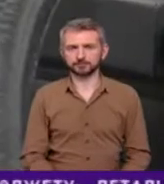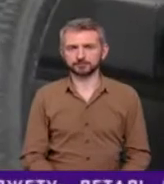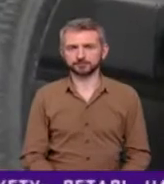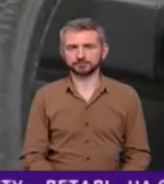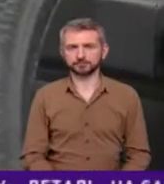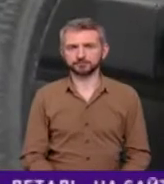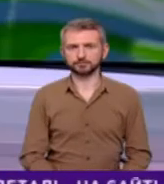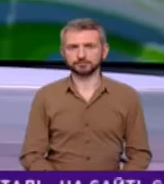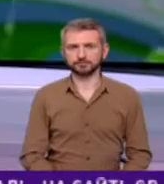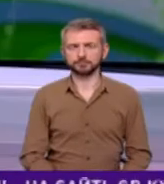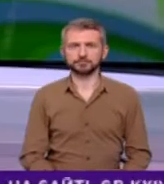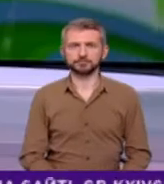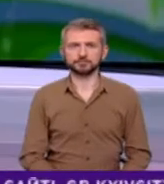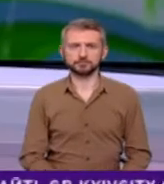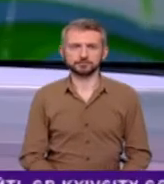«Київ».